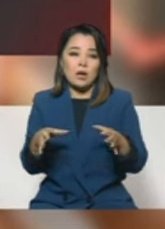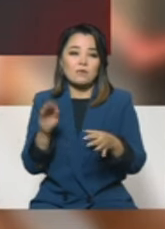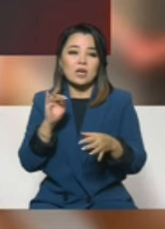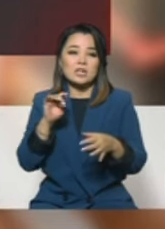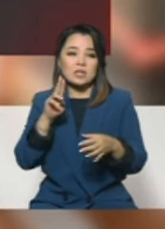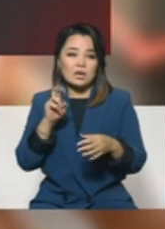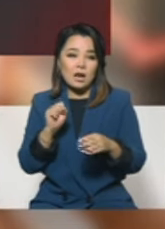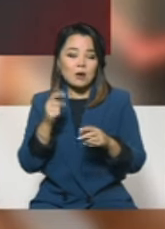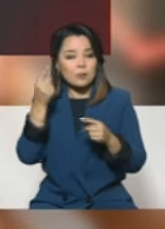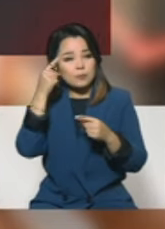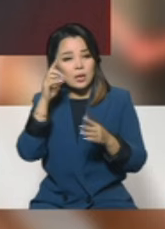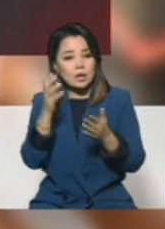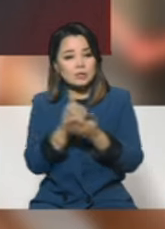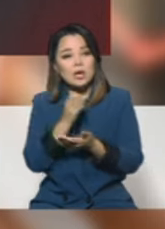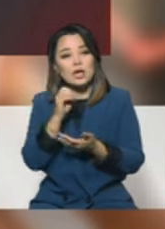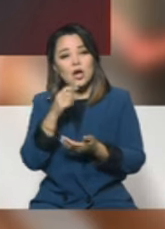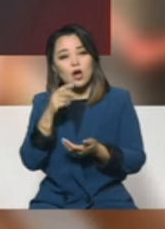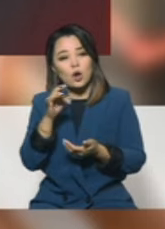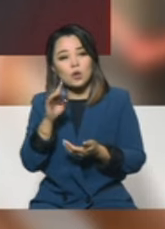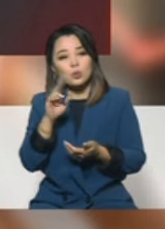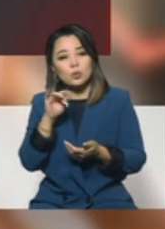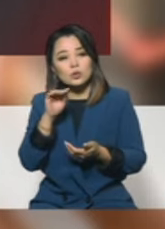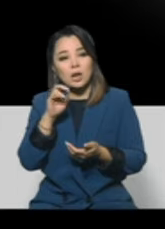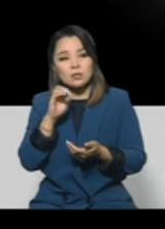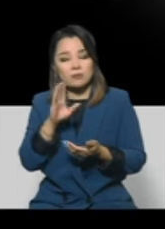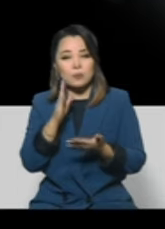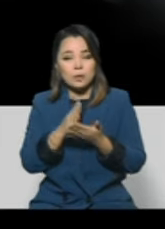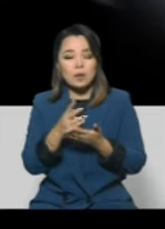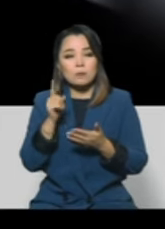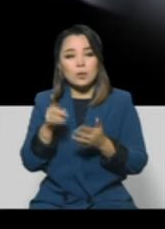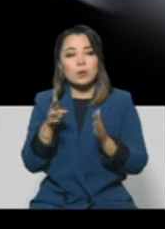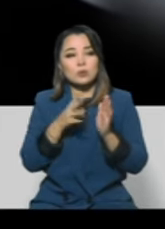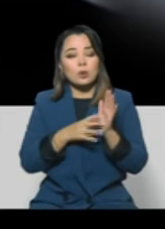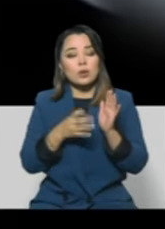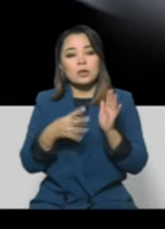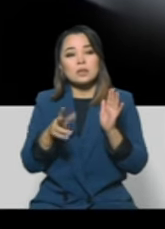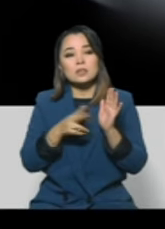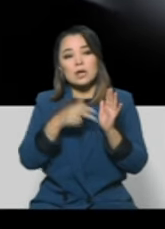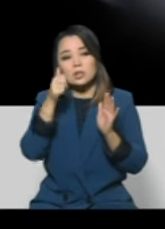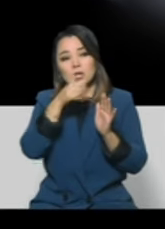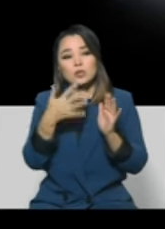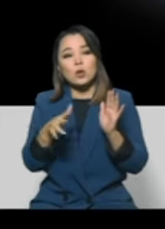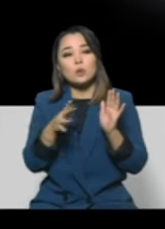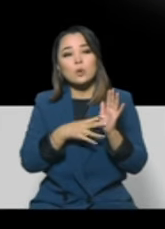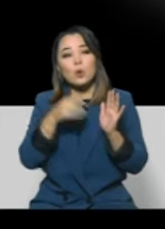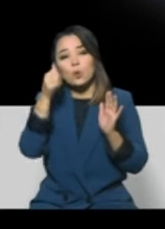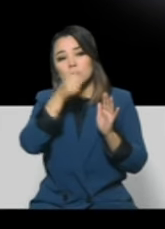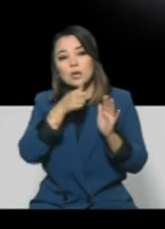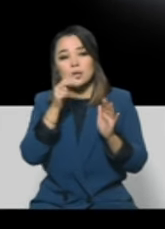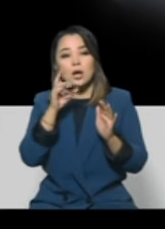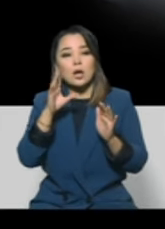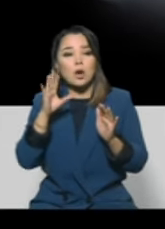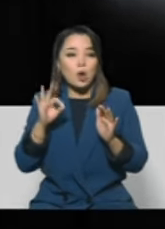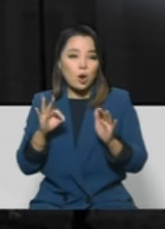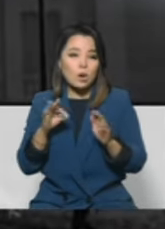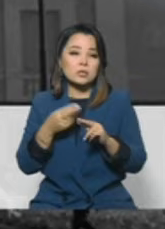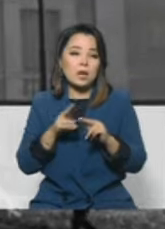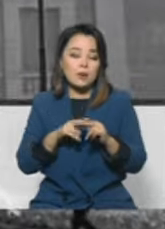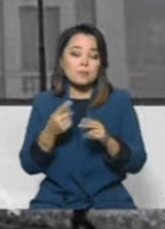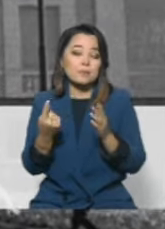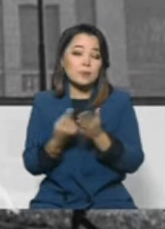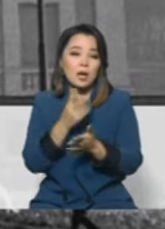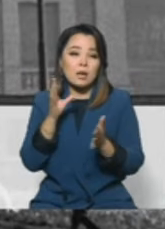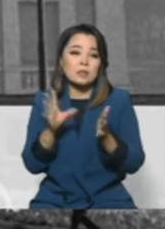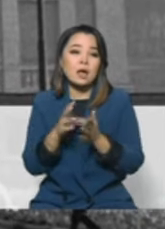Игорь Курчатов ойлап тапқан деседі. Ол бұл идеясын 1948 жылы ұсынып, 1954 жылы КСРО-ның Обнинск қаласында алғашқы атом